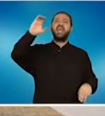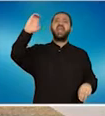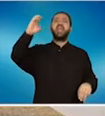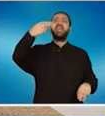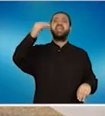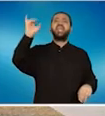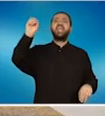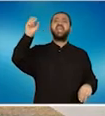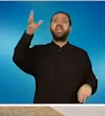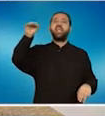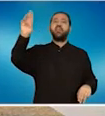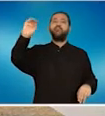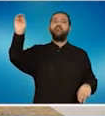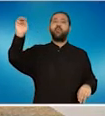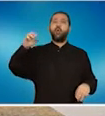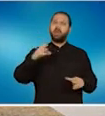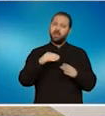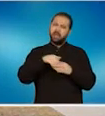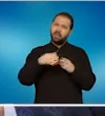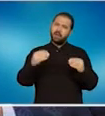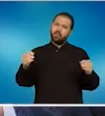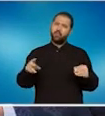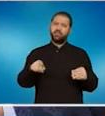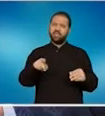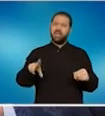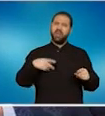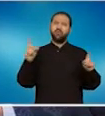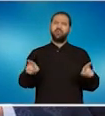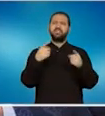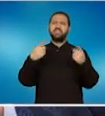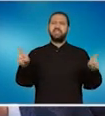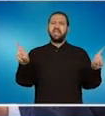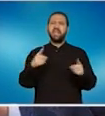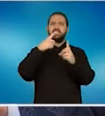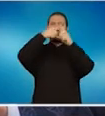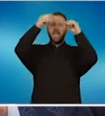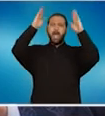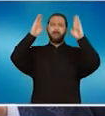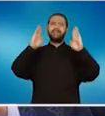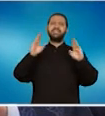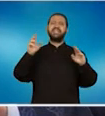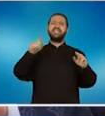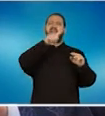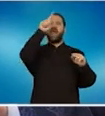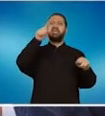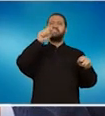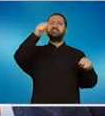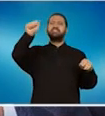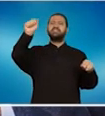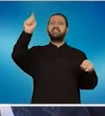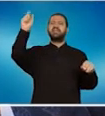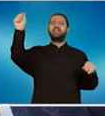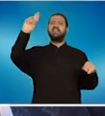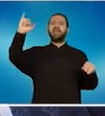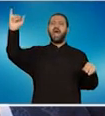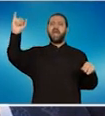Nichifor Crainic, ca student, a fost cântăreț la Biserica Zlătari, la Sfântul Ciprian Zlătari. Părintele